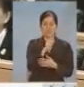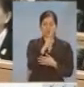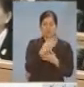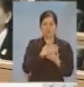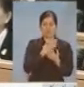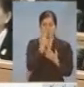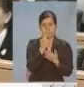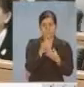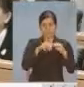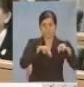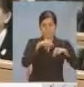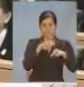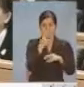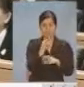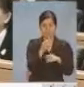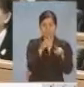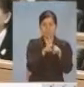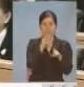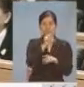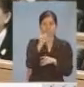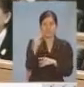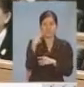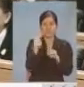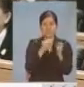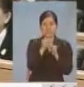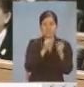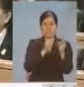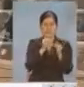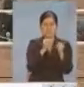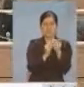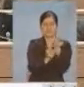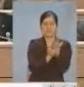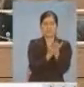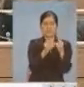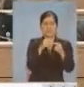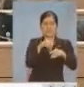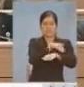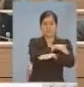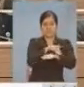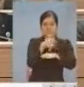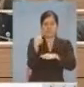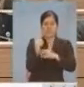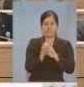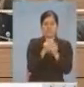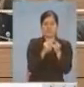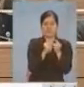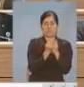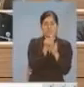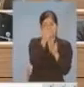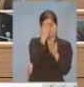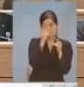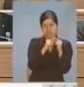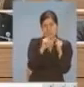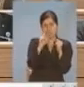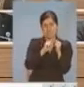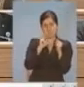อย่างที่ท่านสมาชิกหลายท่านได้อภิปรายไปแล้วค่ะว่าบัญชีท้ายพระราชบัญญัติที่ทางรัฐบาลนำเสนอมานั้นมีอยู่เพียง2หน้ากระดาษเท่านั้นจริ